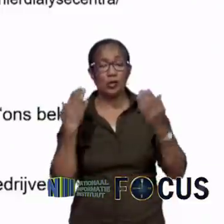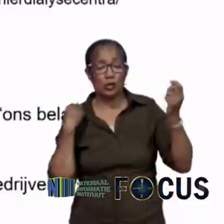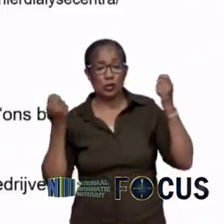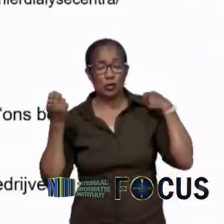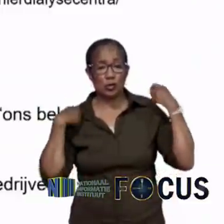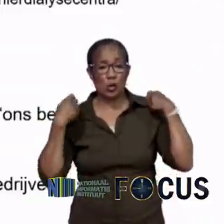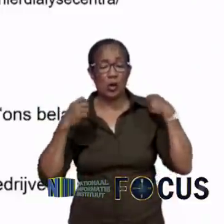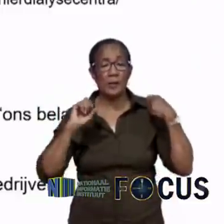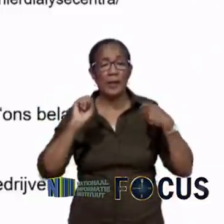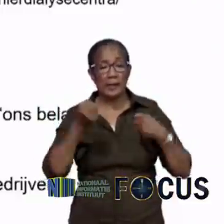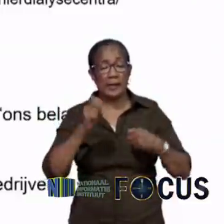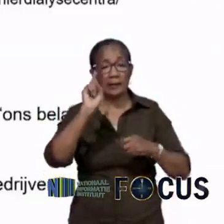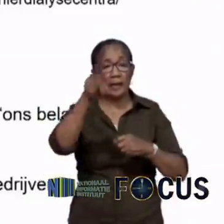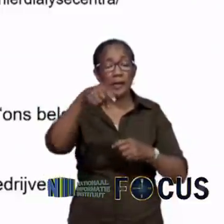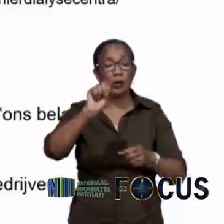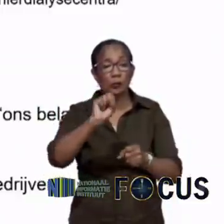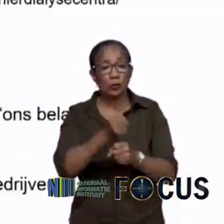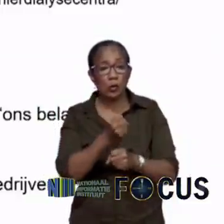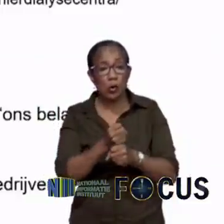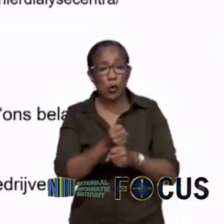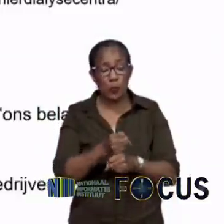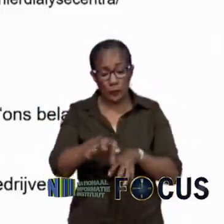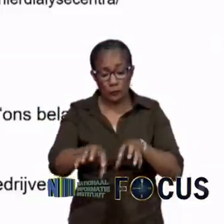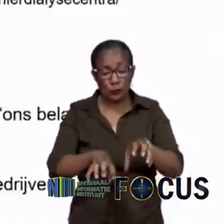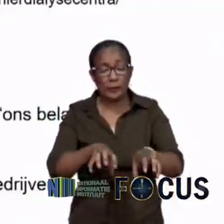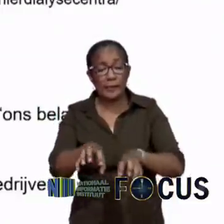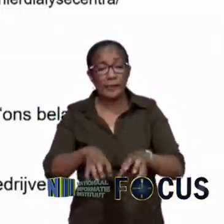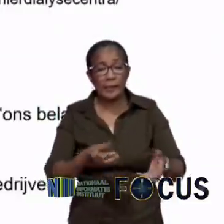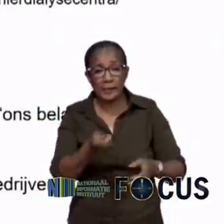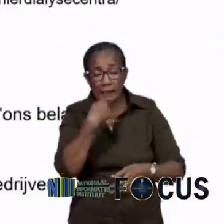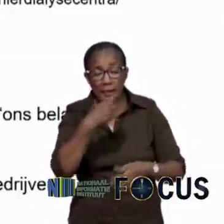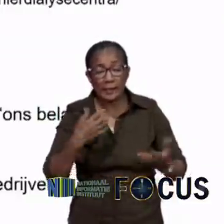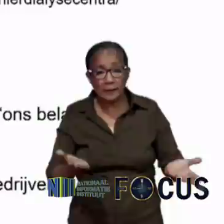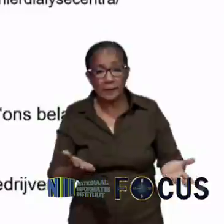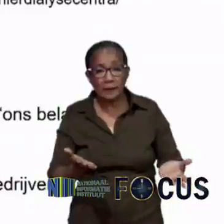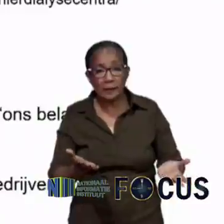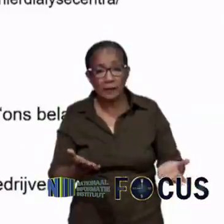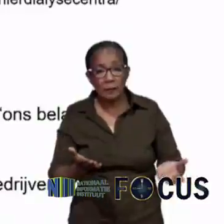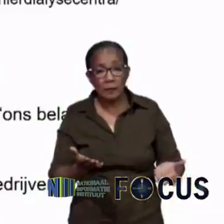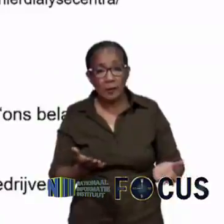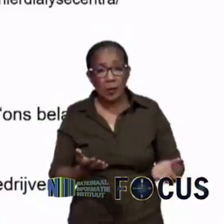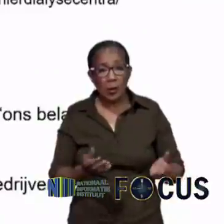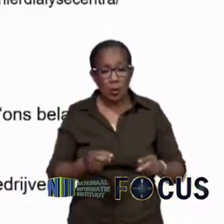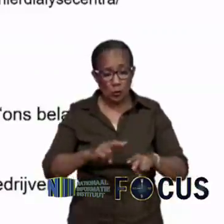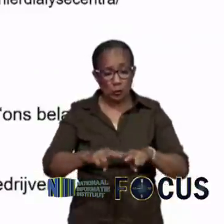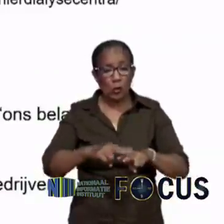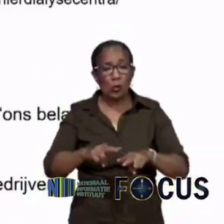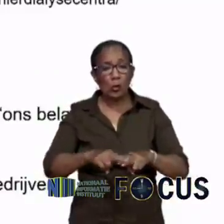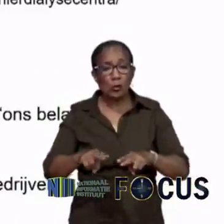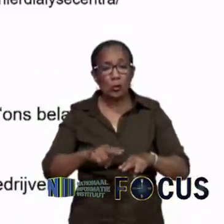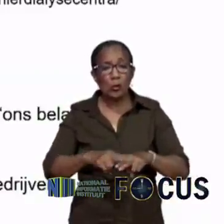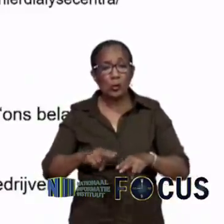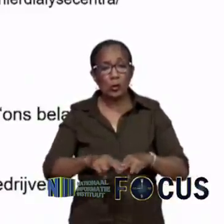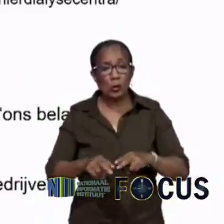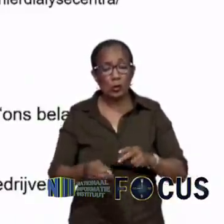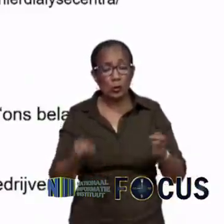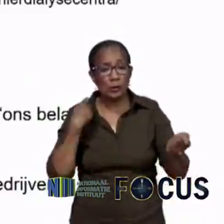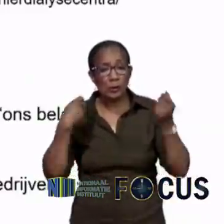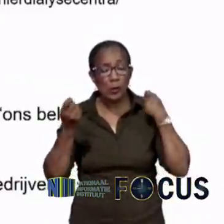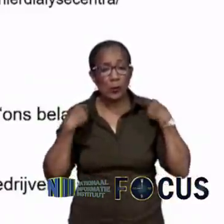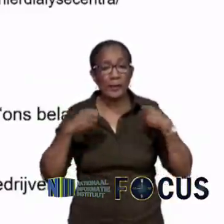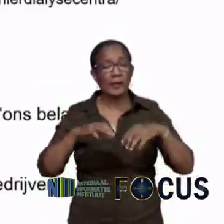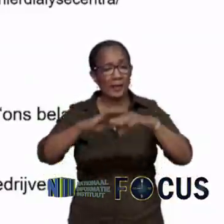Sanifu, de dieren die u thuis heeft, de ons belang, de chiwenkri, de